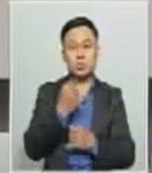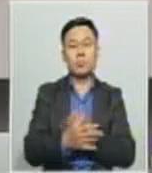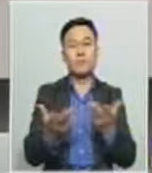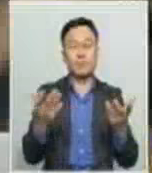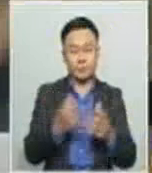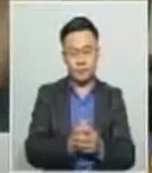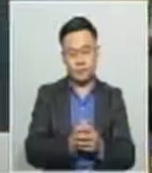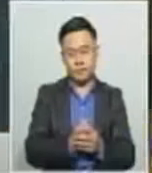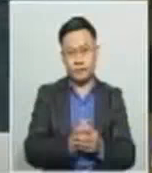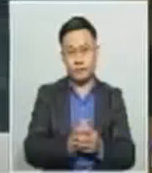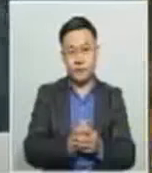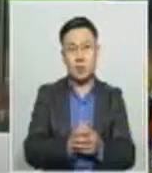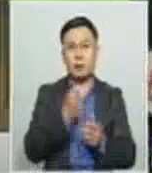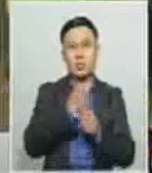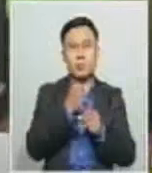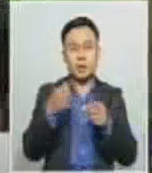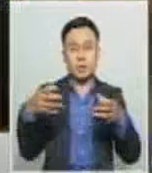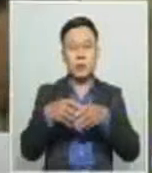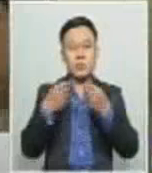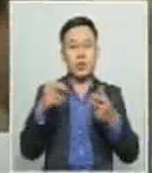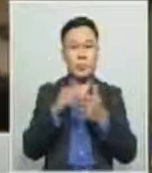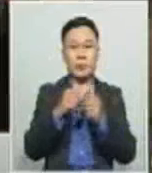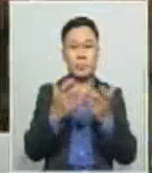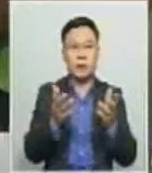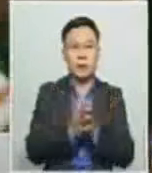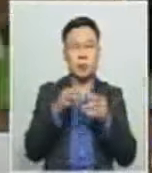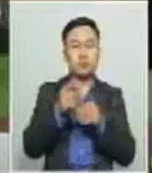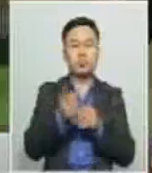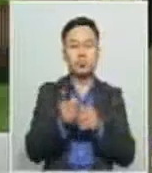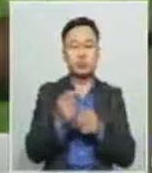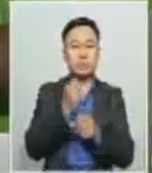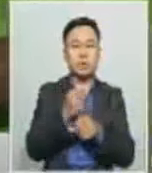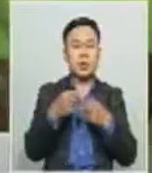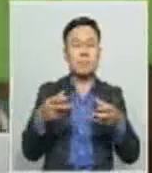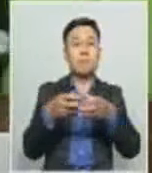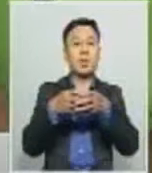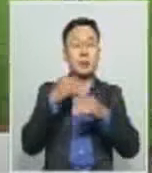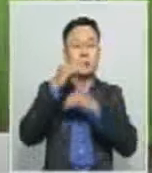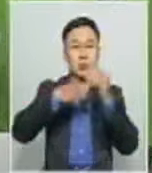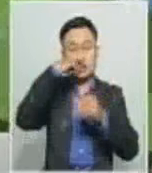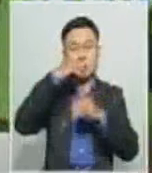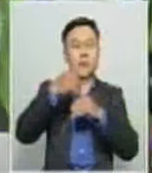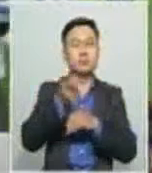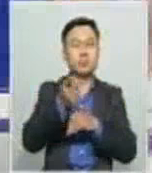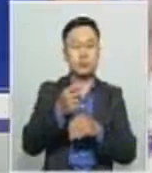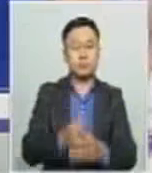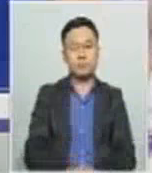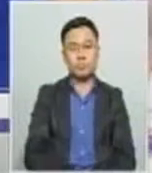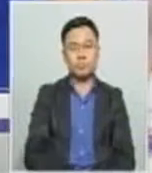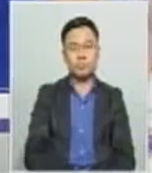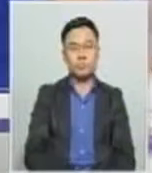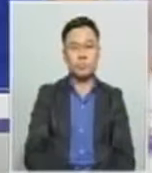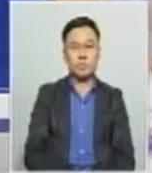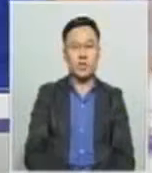จนกว่าจะนู่นแหละครับก็คือทำงานให้พรรคตลอดไปอ่ะไม่ได้คิดว่าจะไปอยู่ที่ไหนอะไรยังไงนี่นะฮะคุณสมศักดิ์ปริศนานันทกุลนะครับ